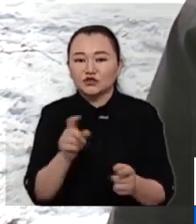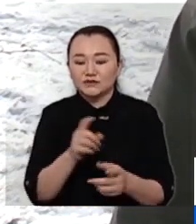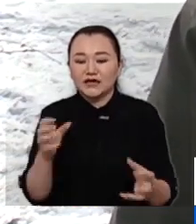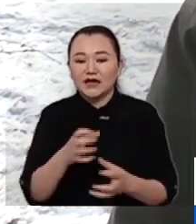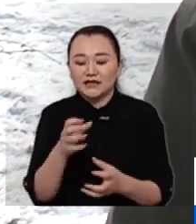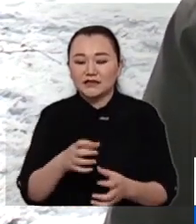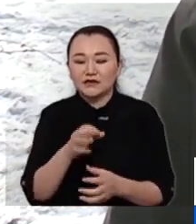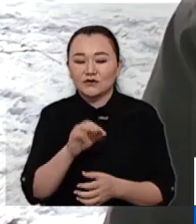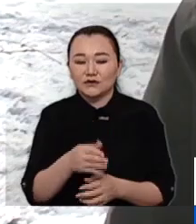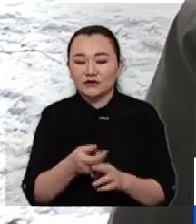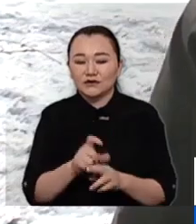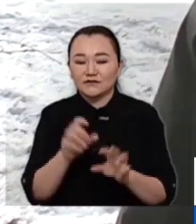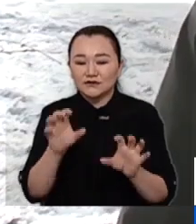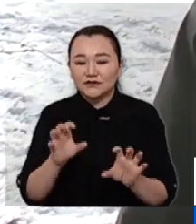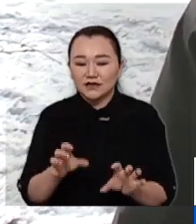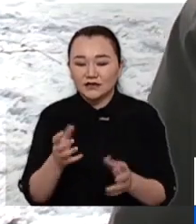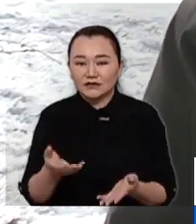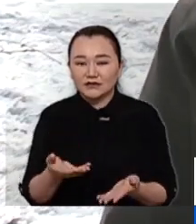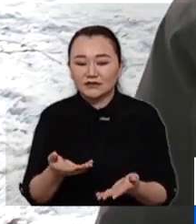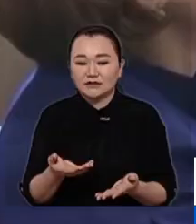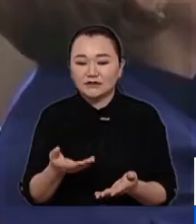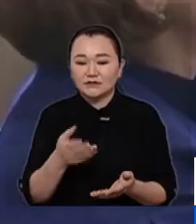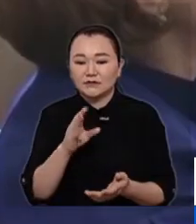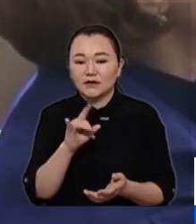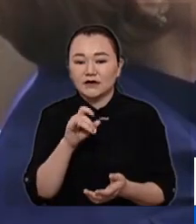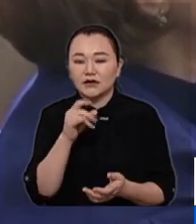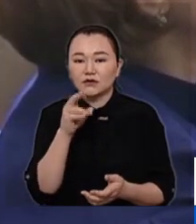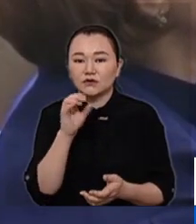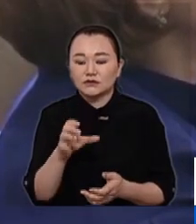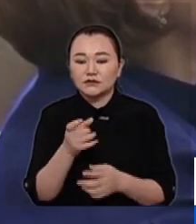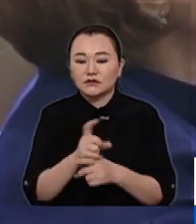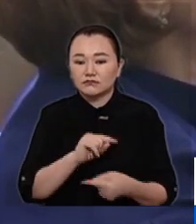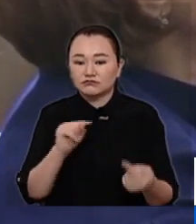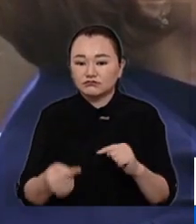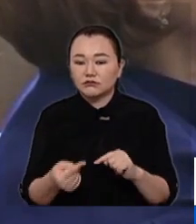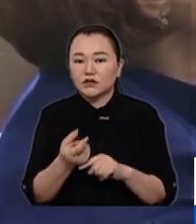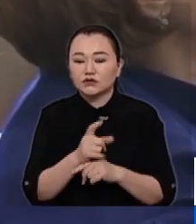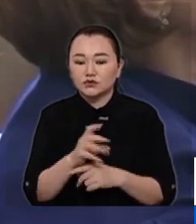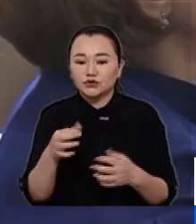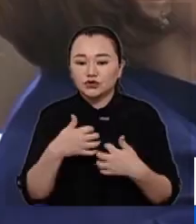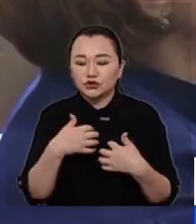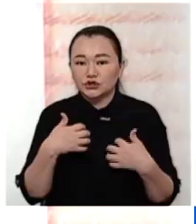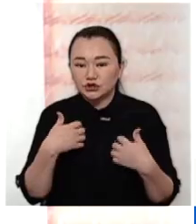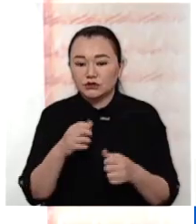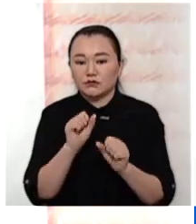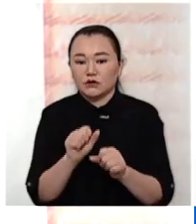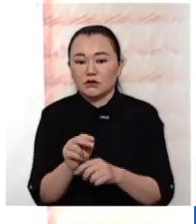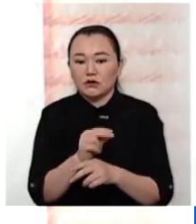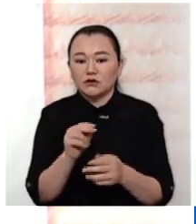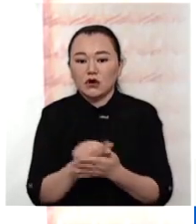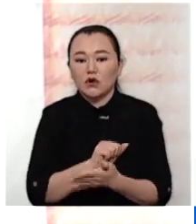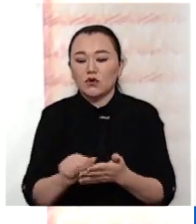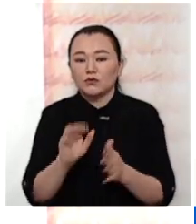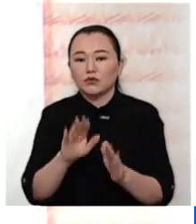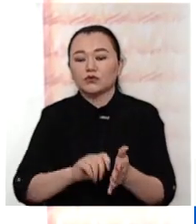методами вылавливать, чтобы сохранить от этого закона. Вот парадокс. Однако зоозащитники считают, что эти поправки ключевые в документе.